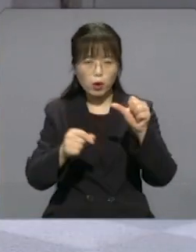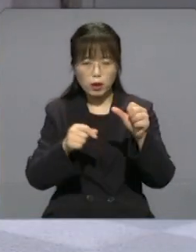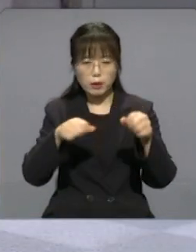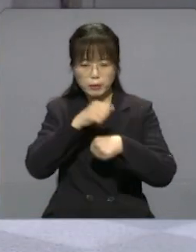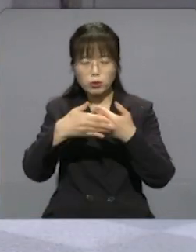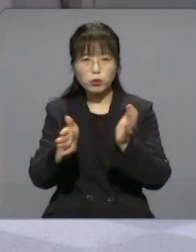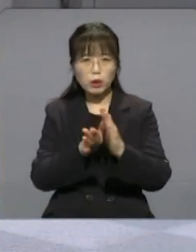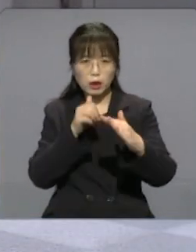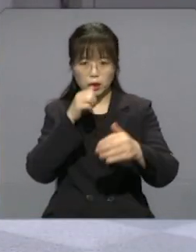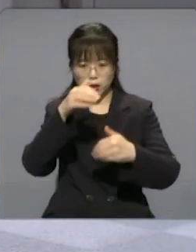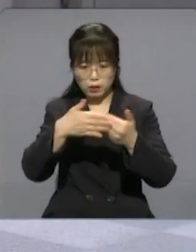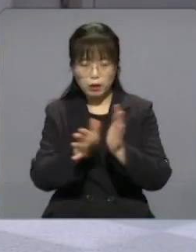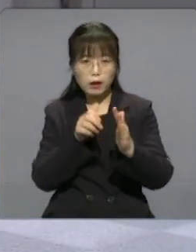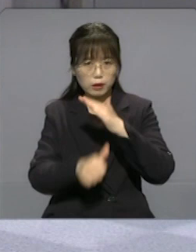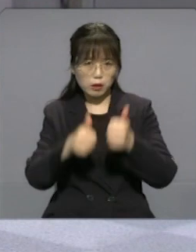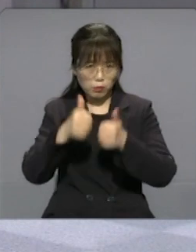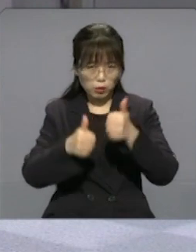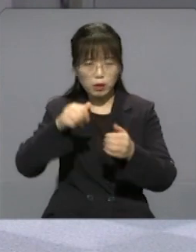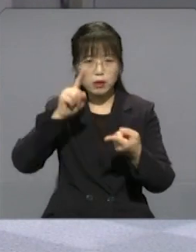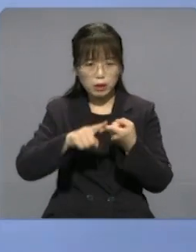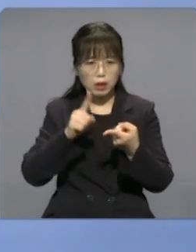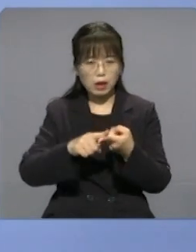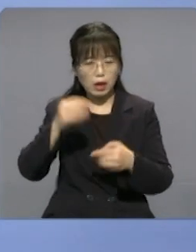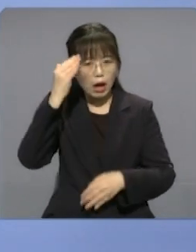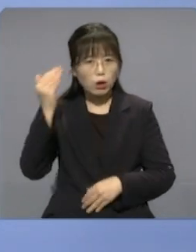민주당 전당대회를 앞두고 강모